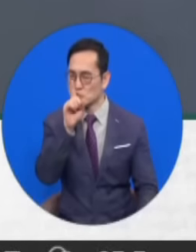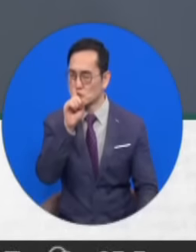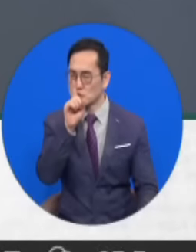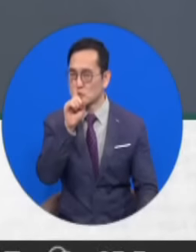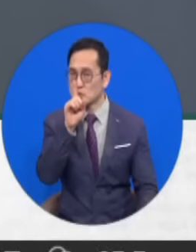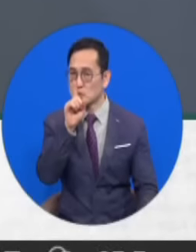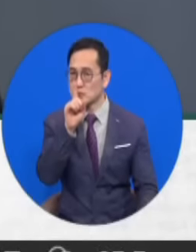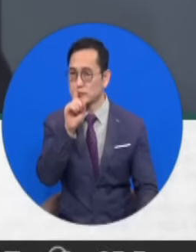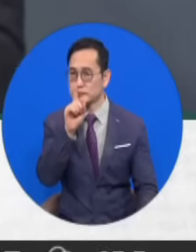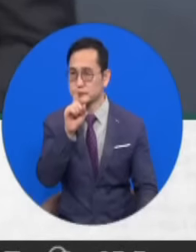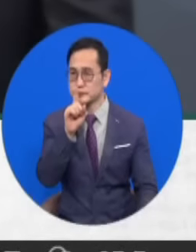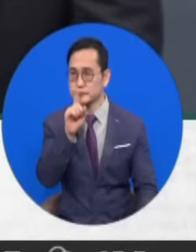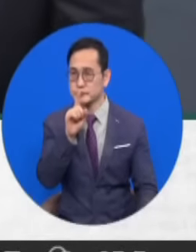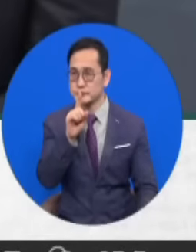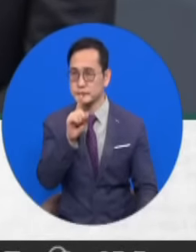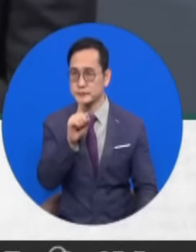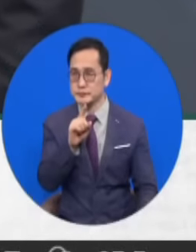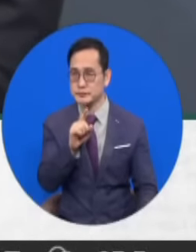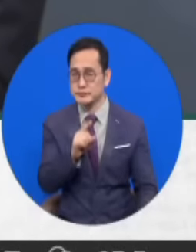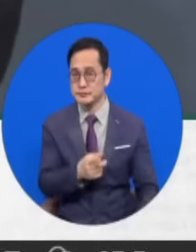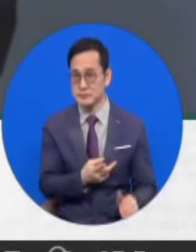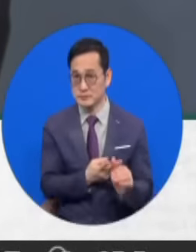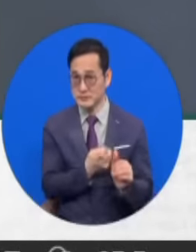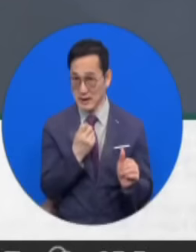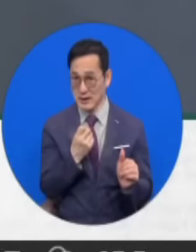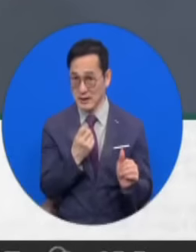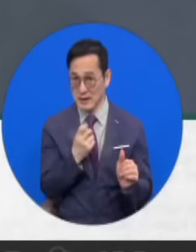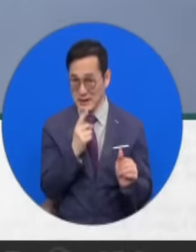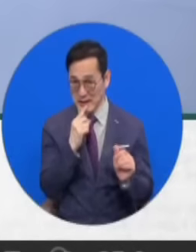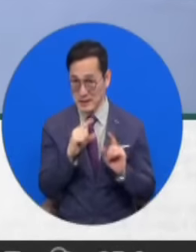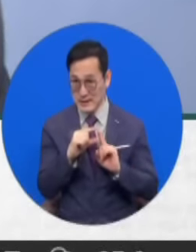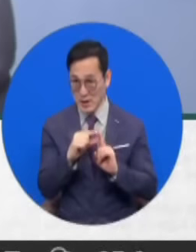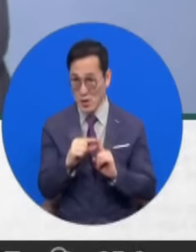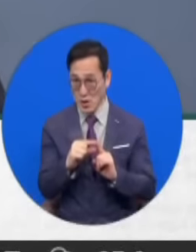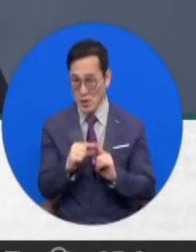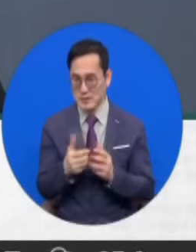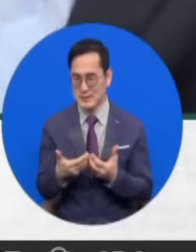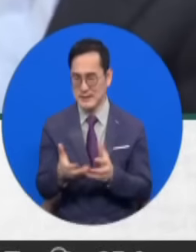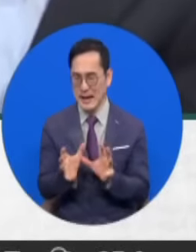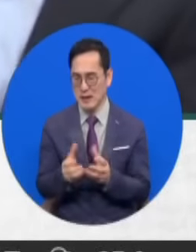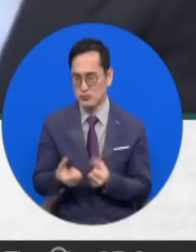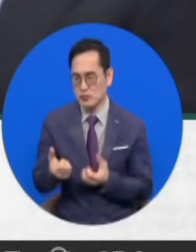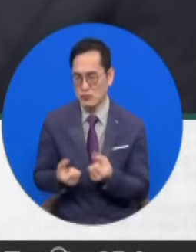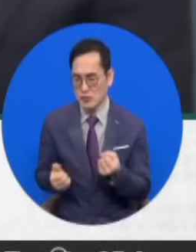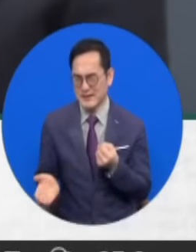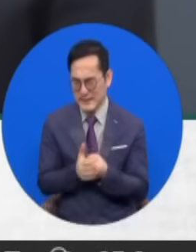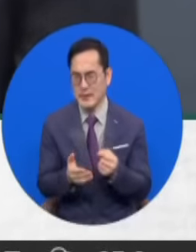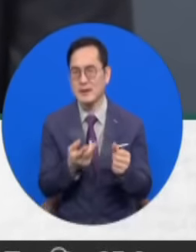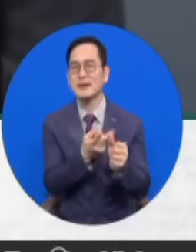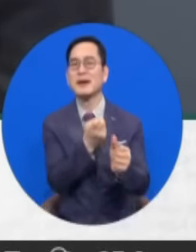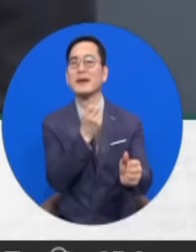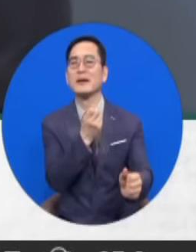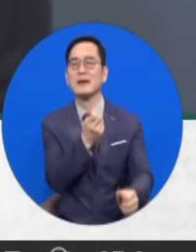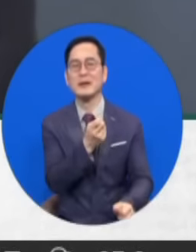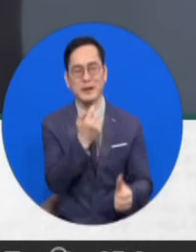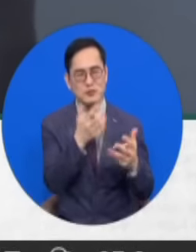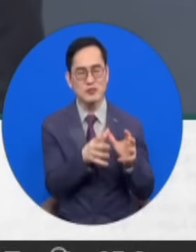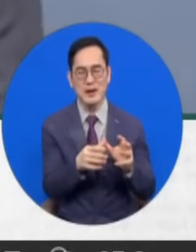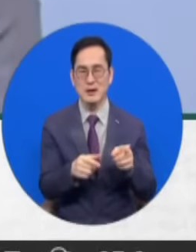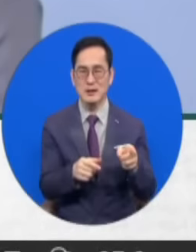예, 탄핵이라고 하는 것이 왜 왔냐면 우리 당의 분열을 통해서 왔고 예. 그 우리 당의 분열을 또 민주당이 최대한